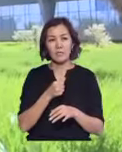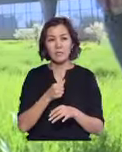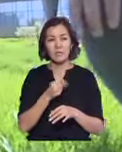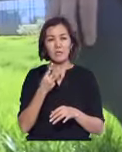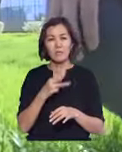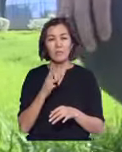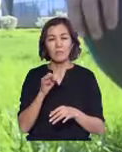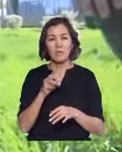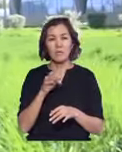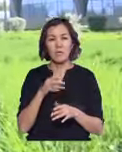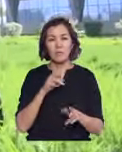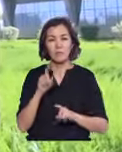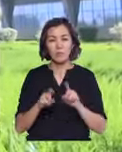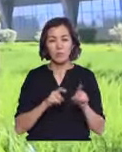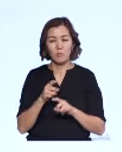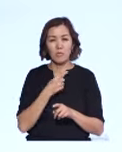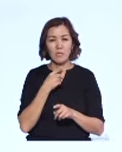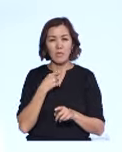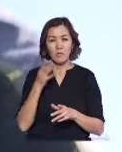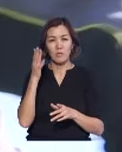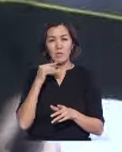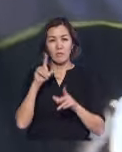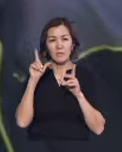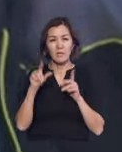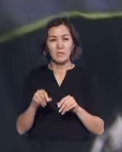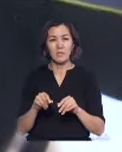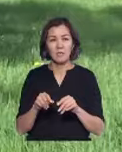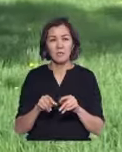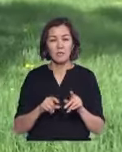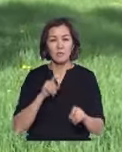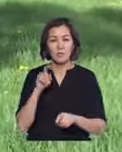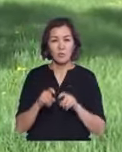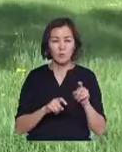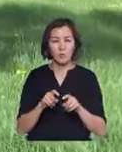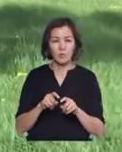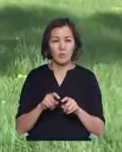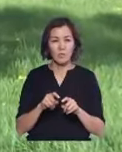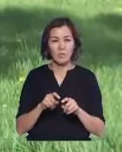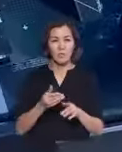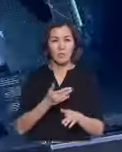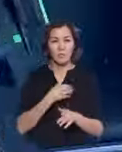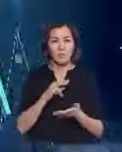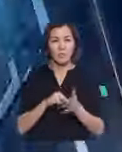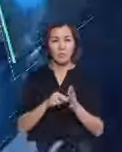жүгіріп өткен. Алдағы уақытта Талдықорғаннан Алматыға дейінгі арақашықтықты бағындырсам деген ниеті бар.